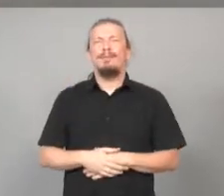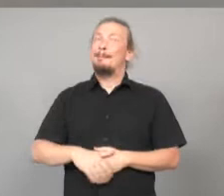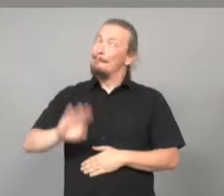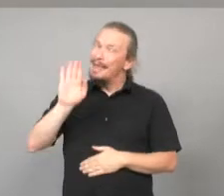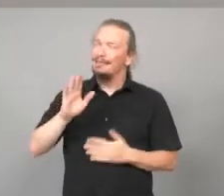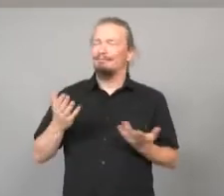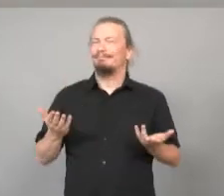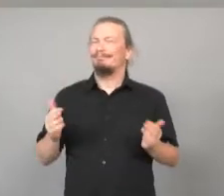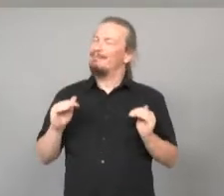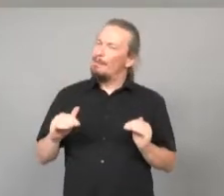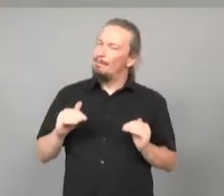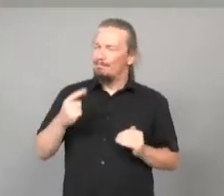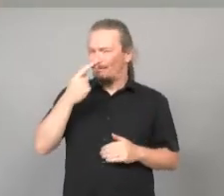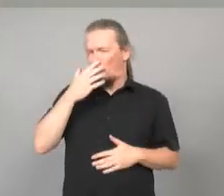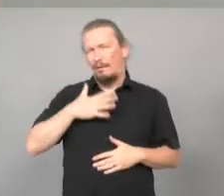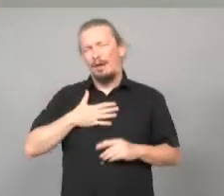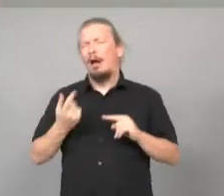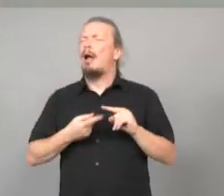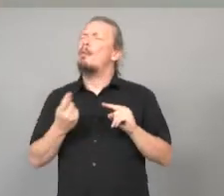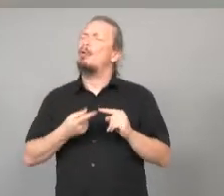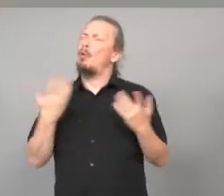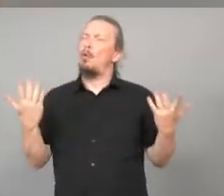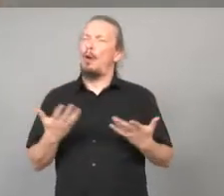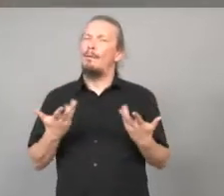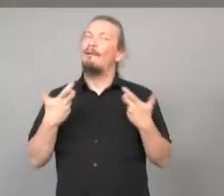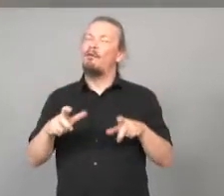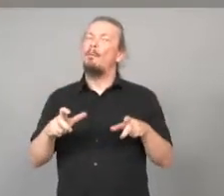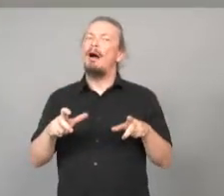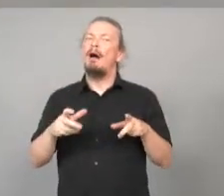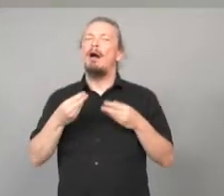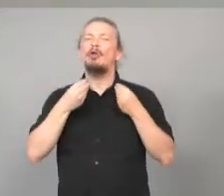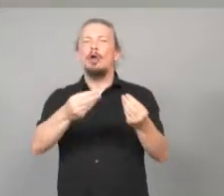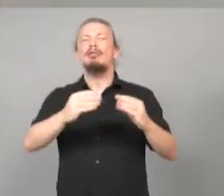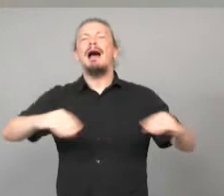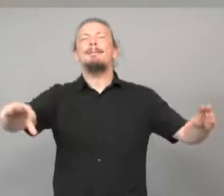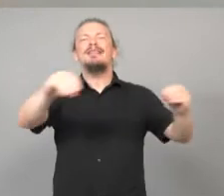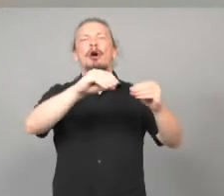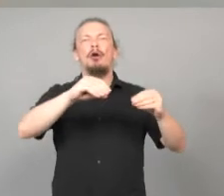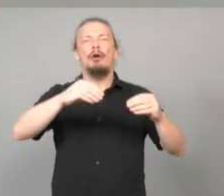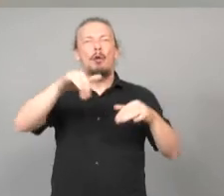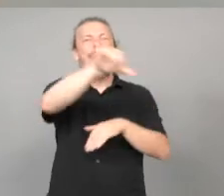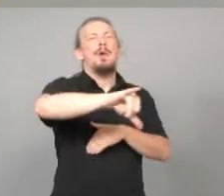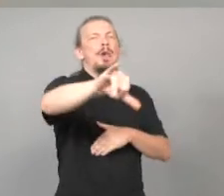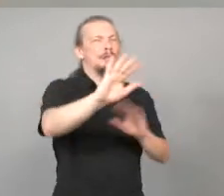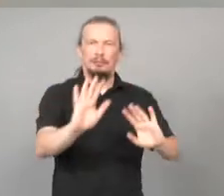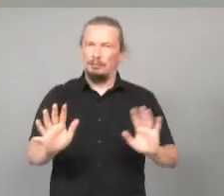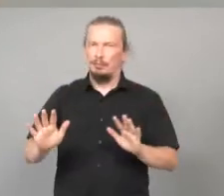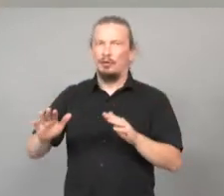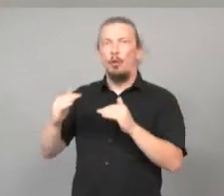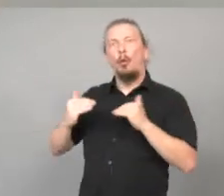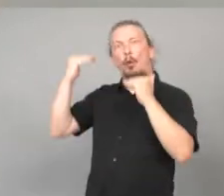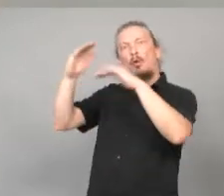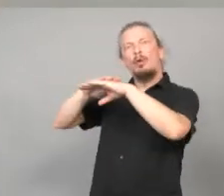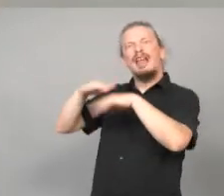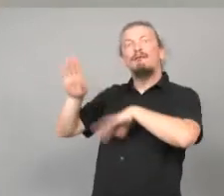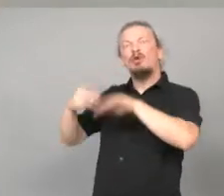il nous paraît très important de ne pas tromper les métropolitains et les métropolitaines dans l'objet et le fonctionnement de ce Haut